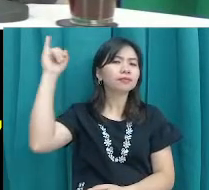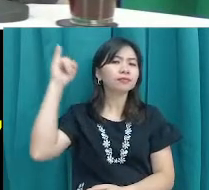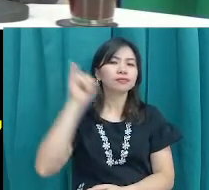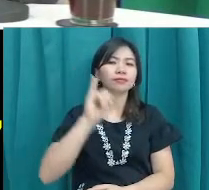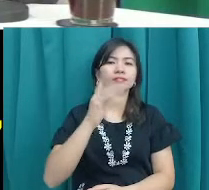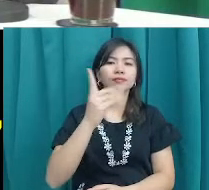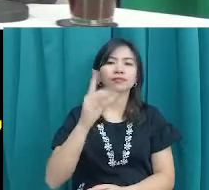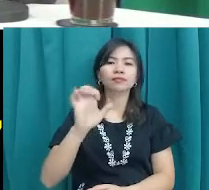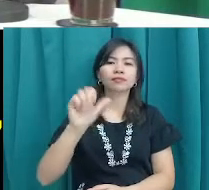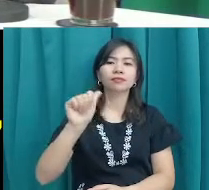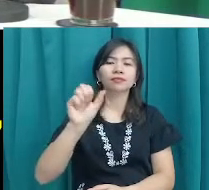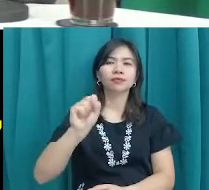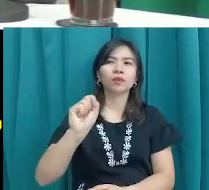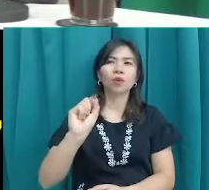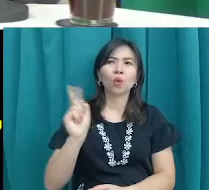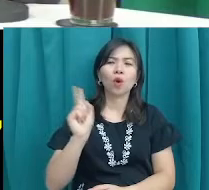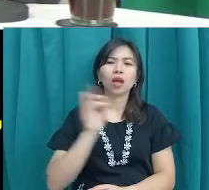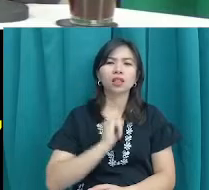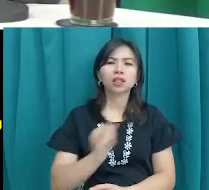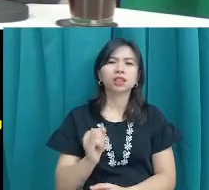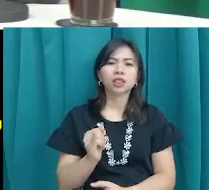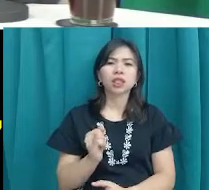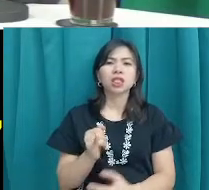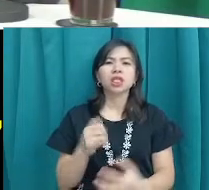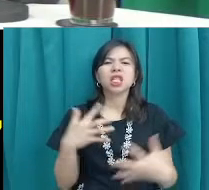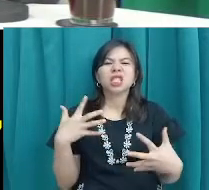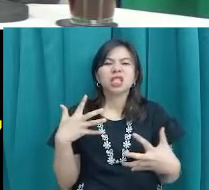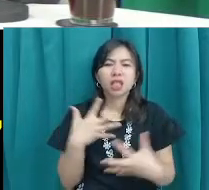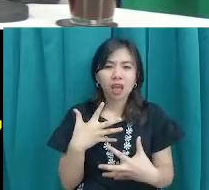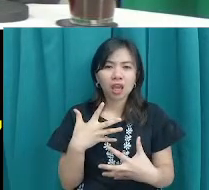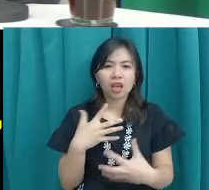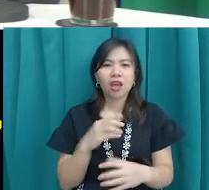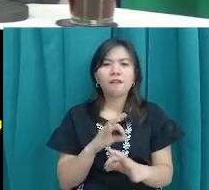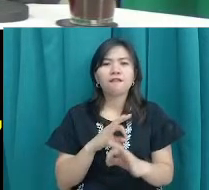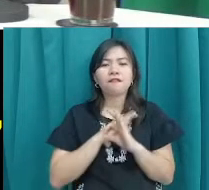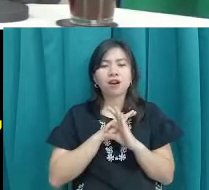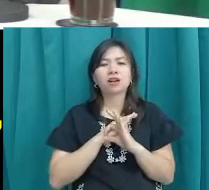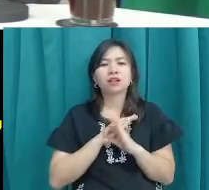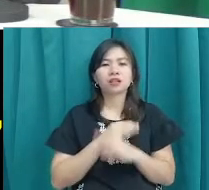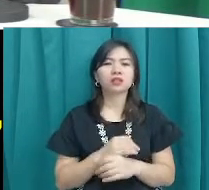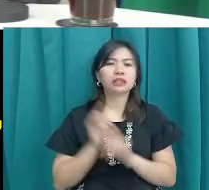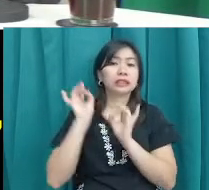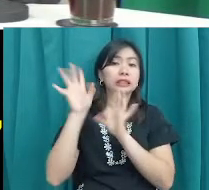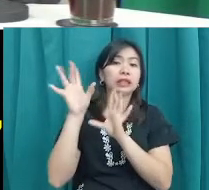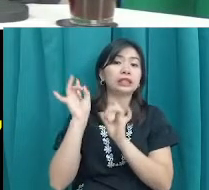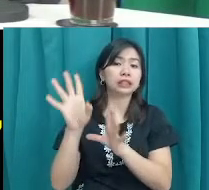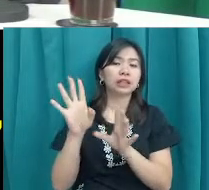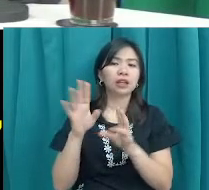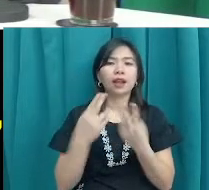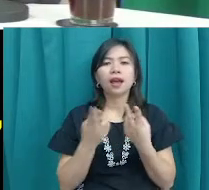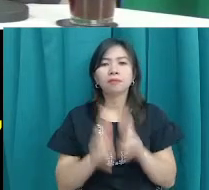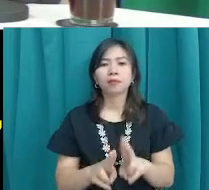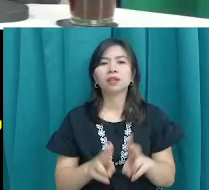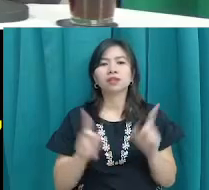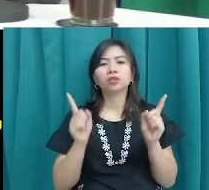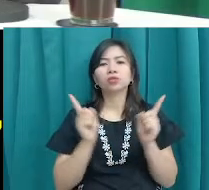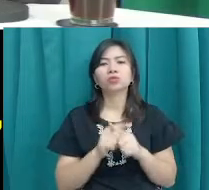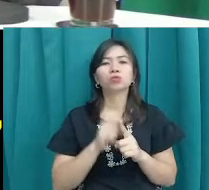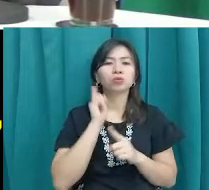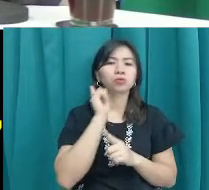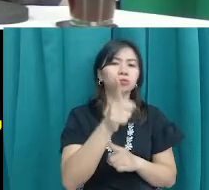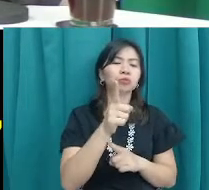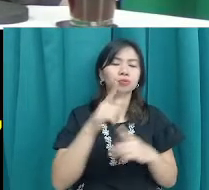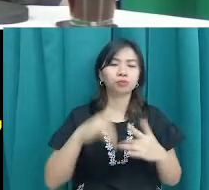ang pinaka nakakatakot, nakakagimbal-gimbal, nakakapangilabot na pangyayari sa buhay ng